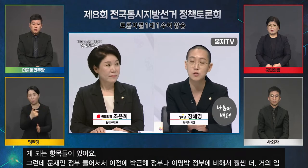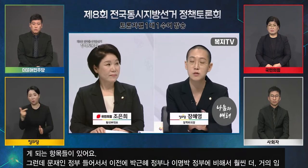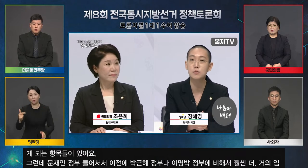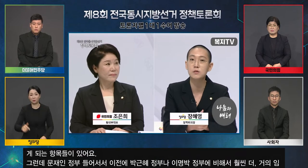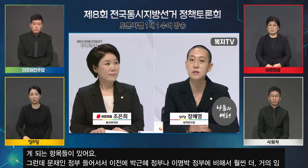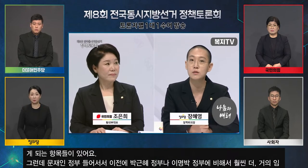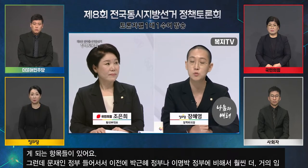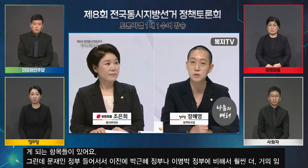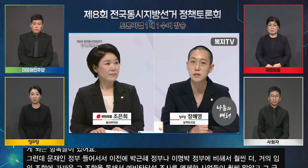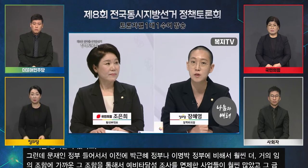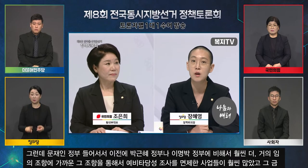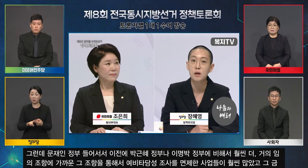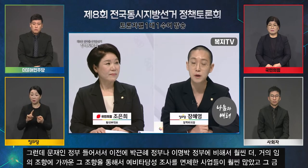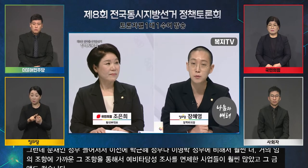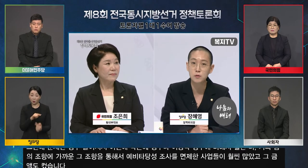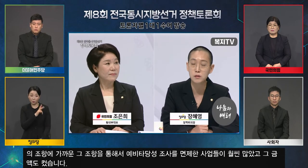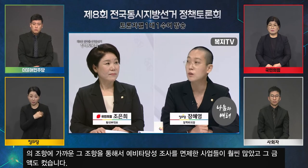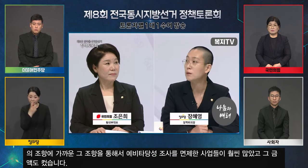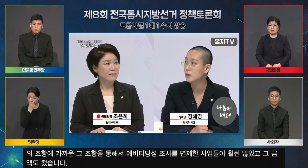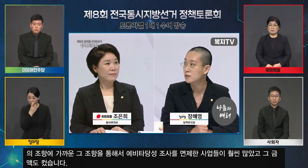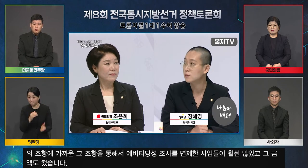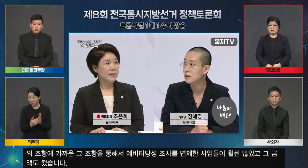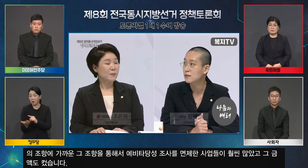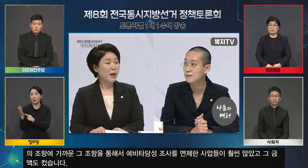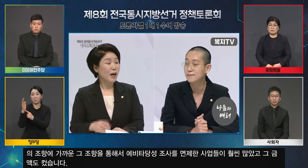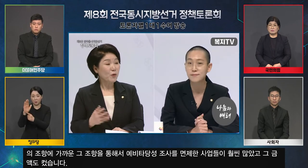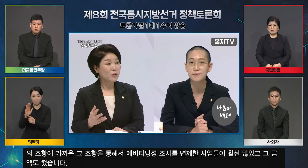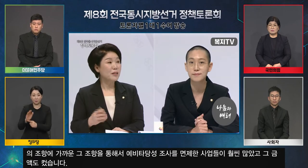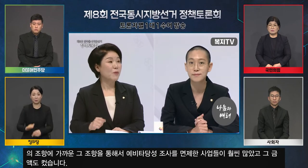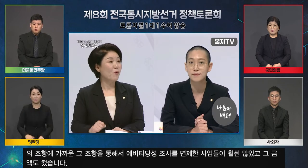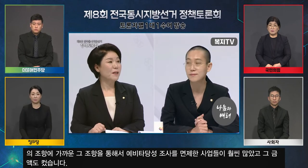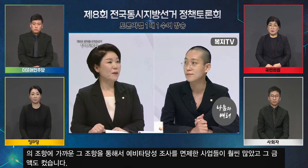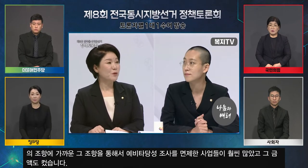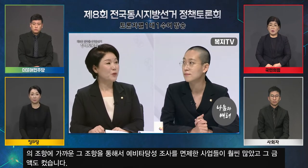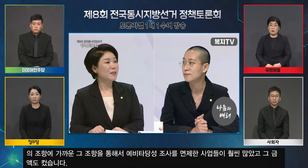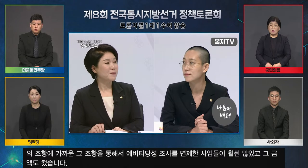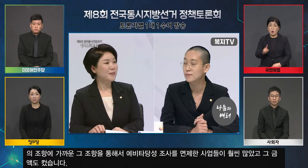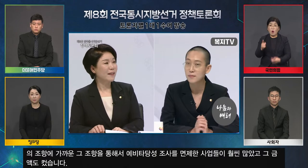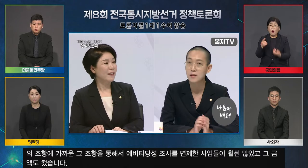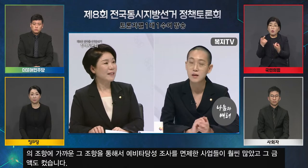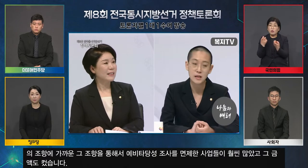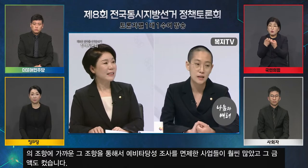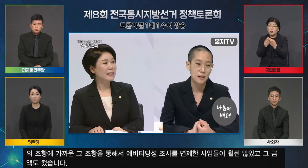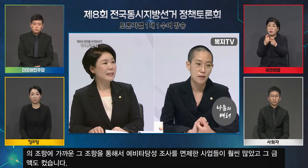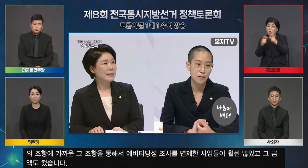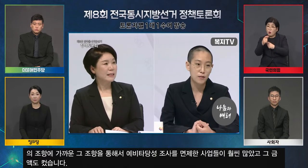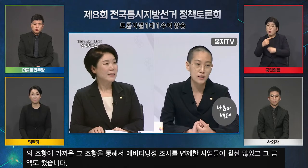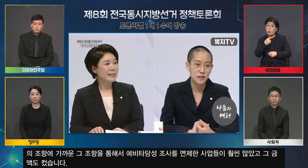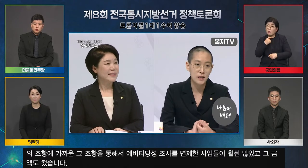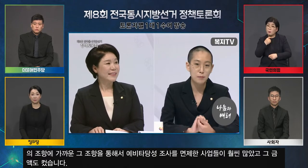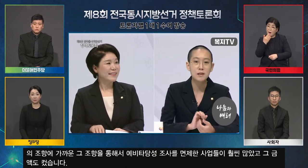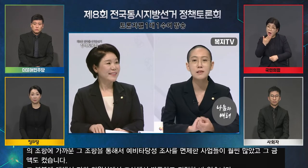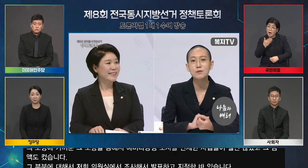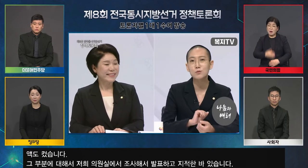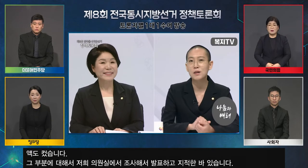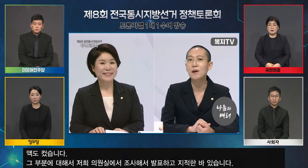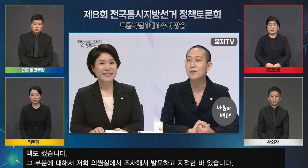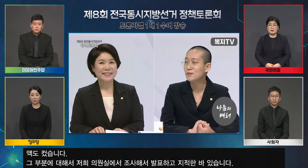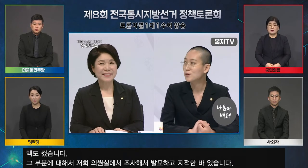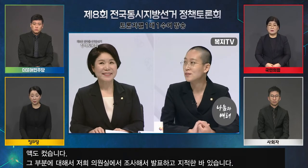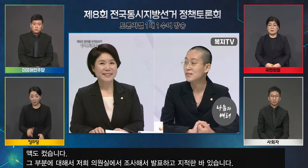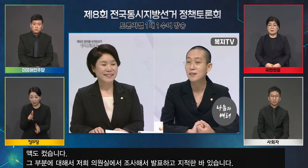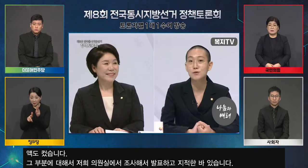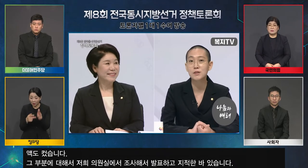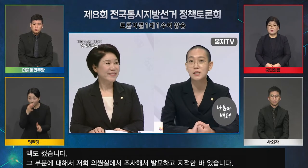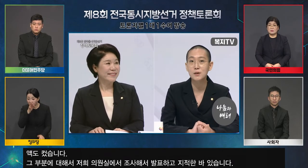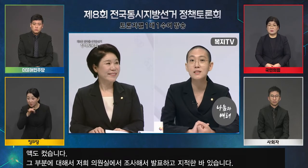부분에 대해서 저희 의원실에서 조사에서 발표하고 지적한 바 있습니다. 하향은 어떻게 보완하면 좋겠습니까? 이 예비타당성 조사